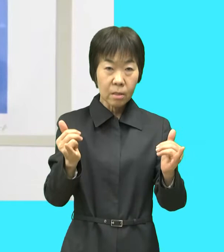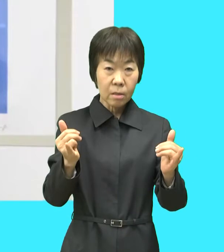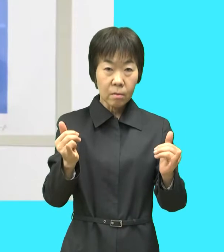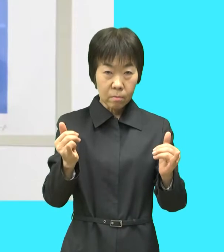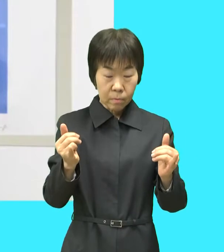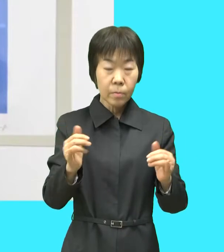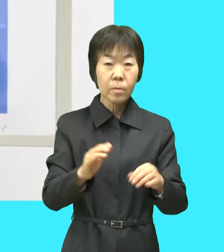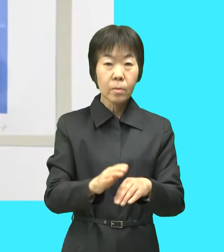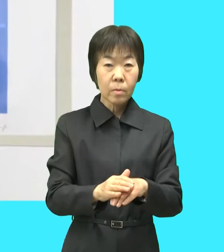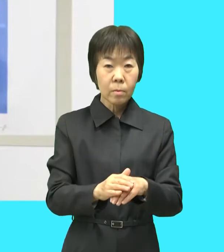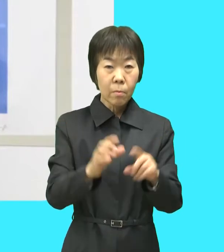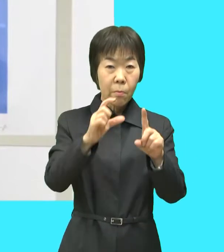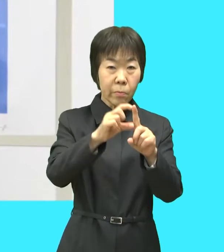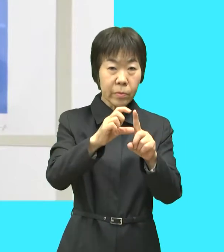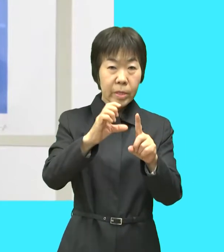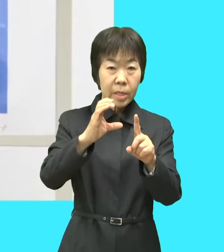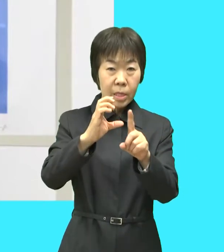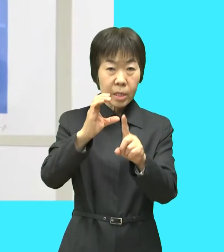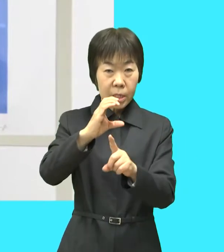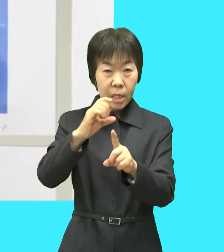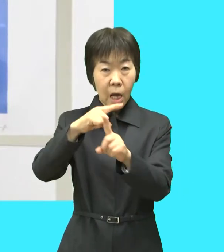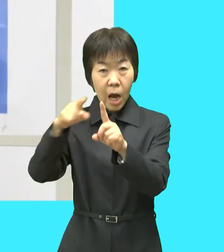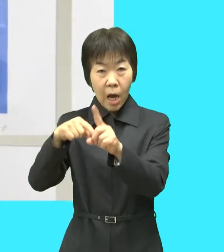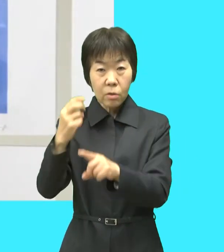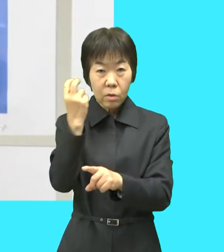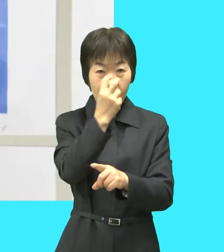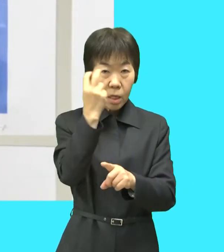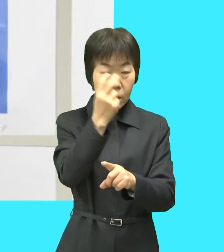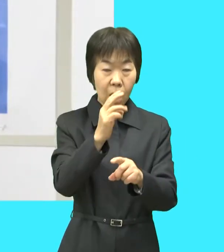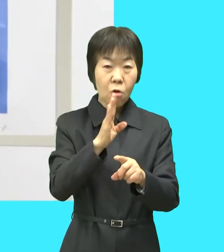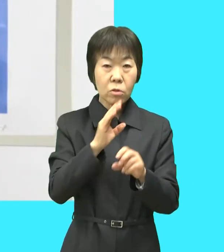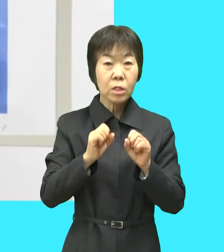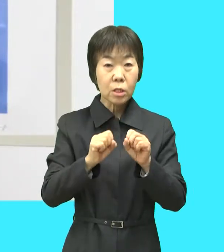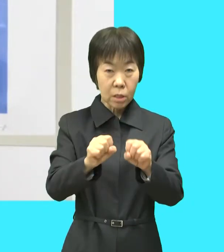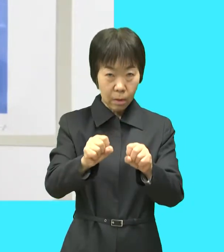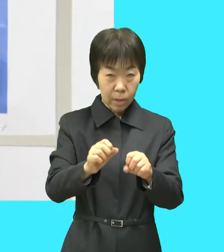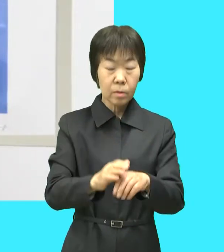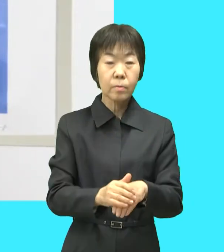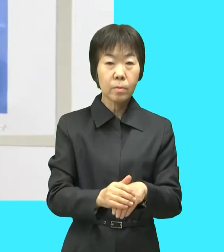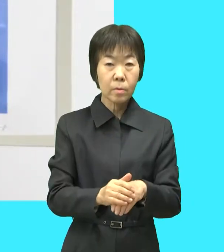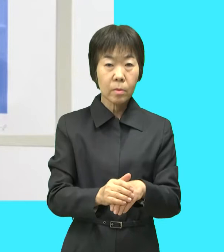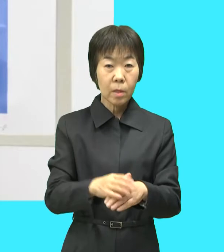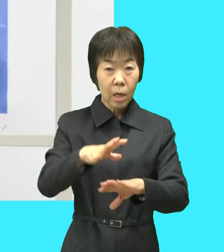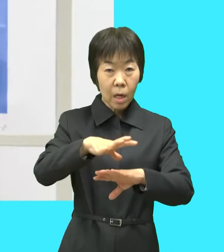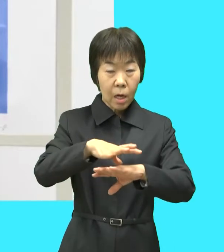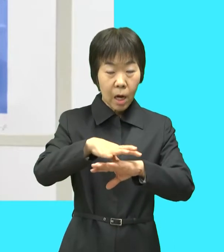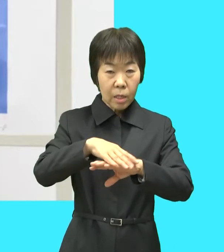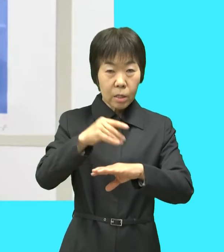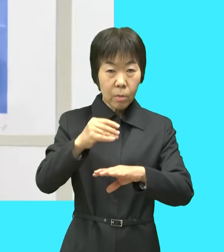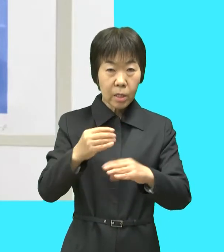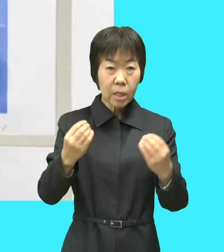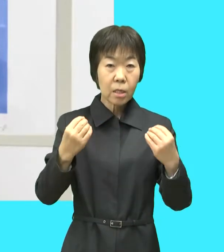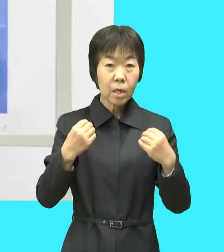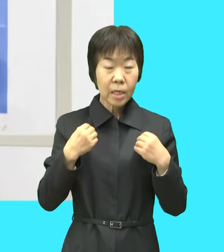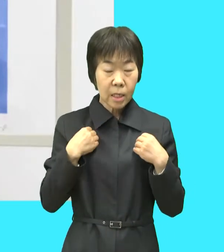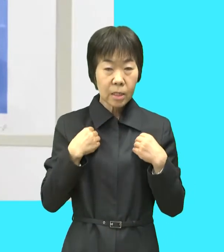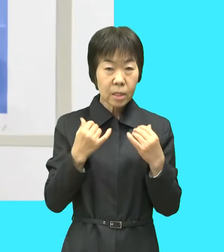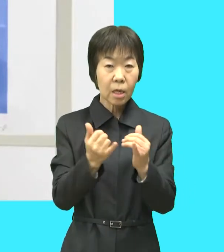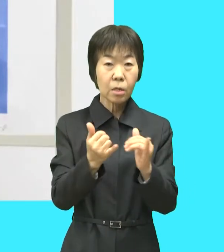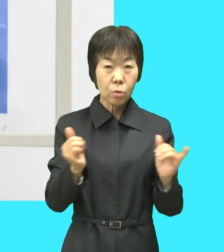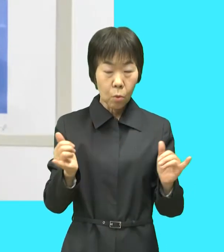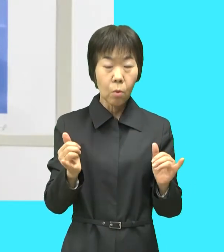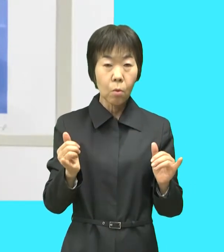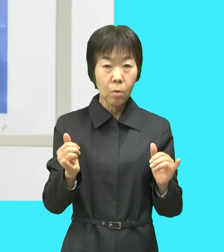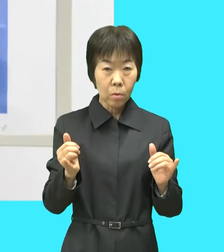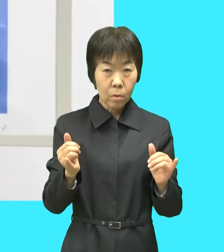ておりますが、PCR 検査を実施をしているところであります。初期段階で発生した陽性患